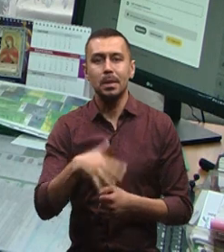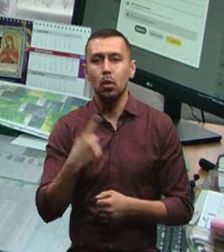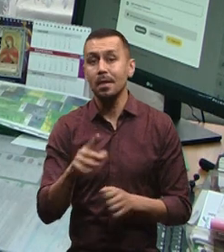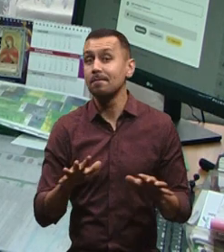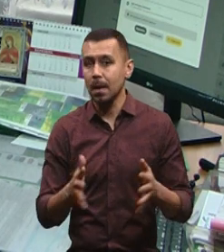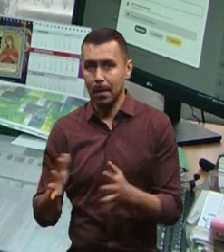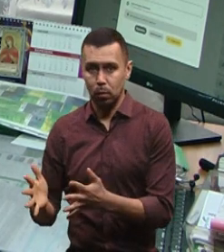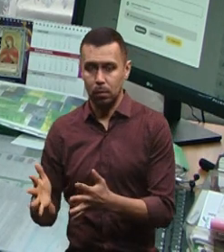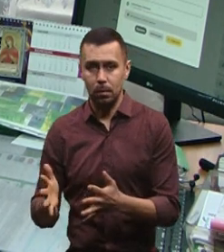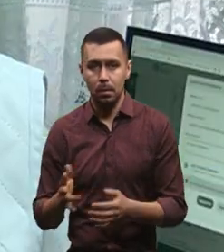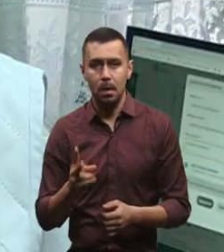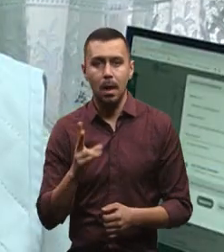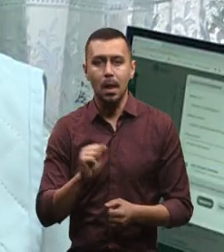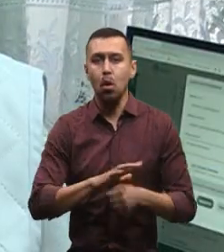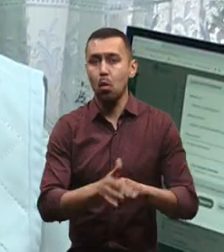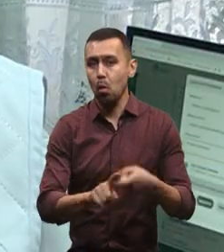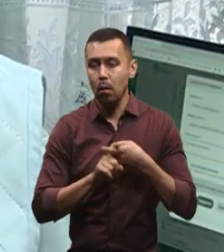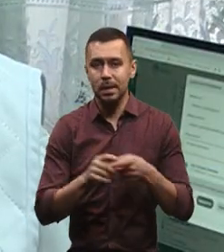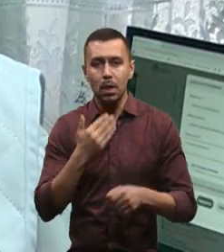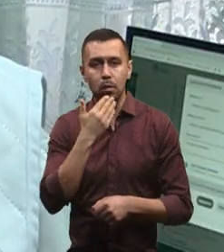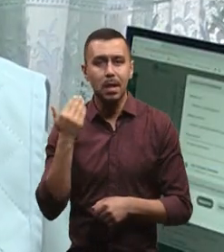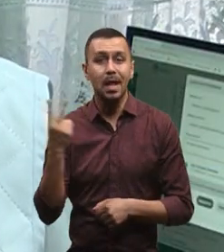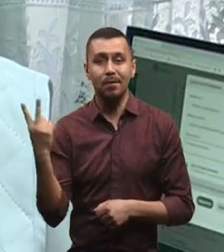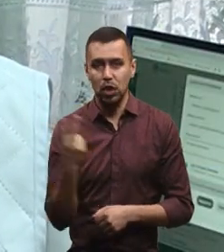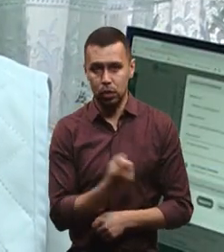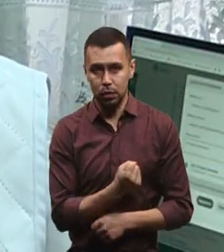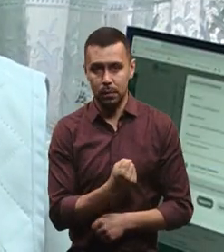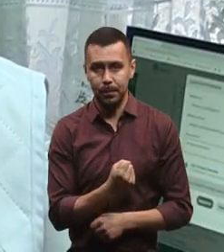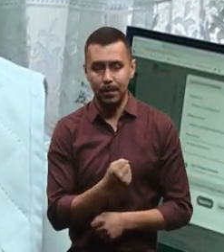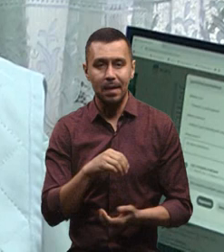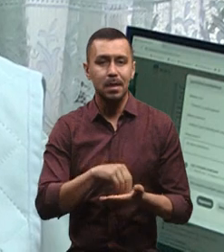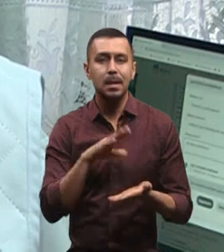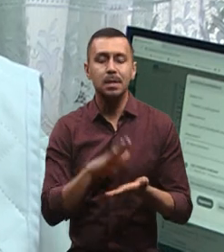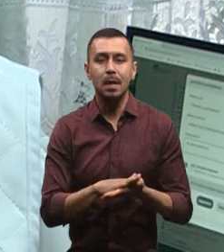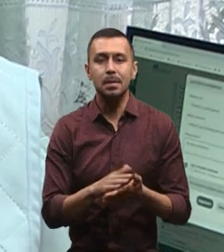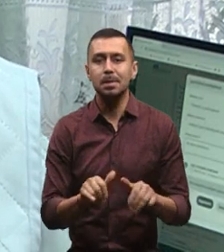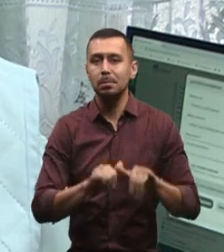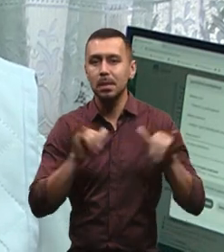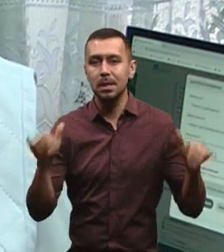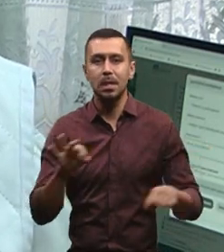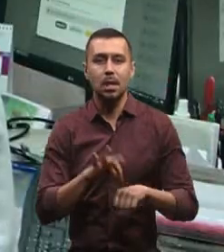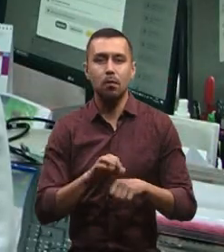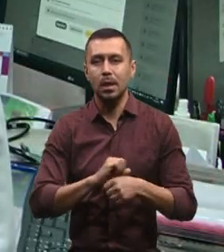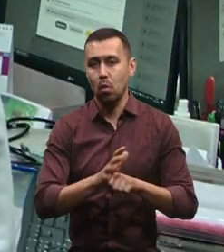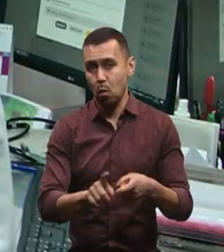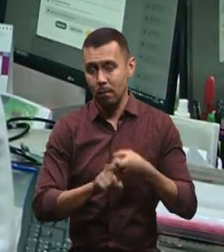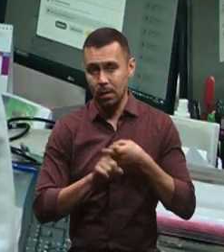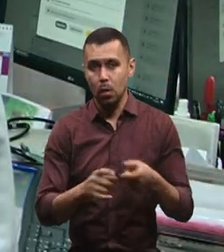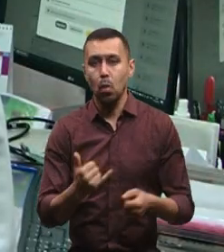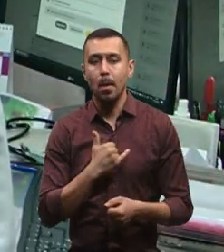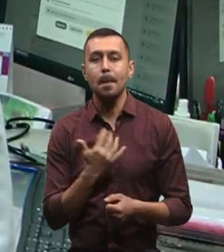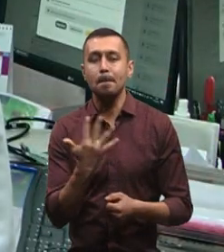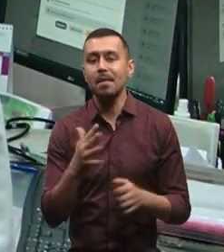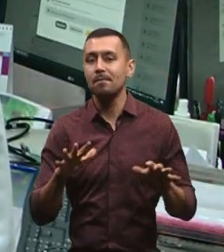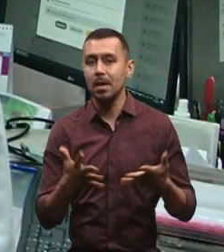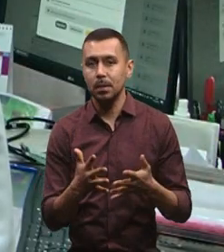випадок на ковід. За останні 2 тижні відмічаємо збільшення захворюваності на ковід. У мене 5 випадків